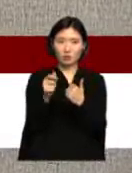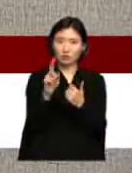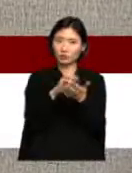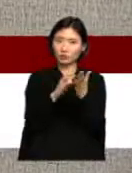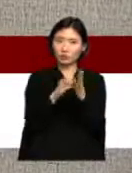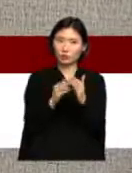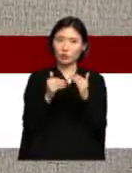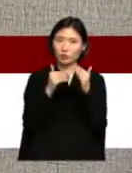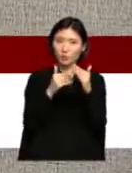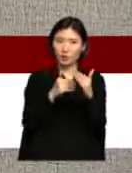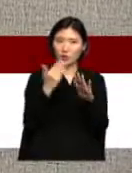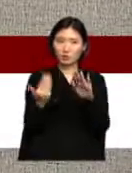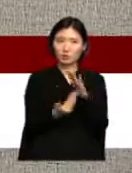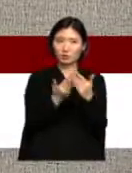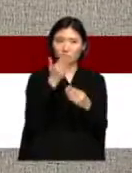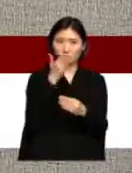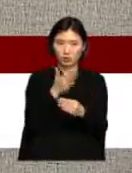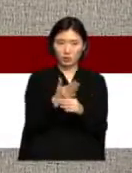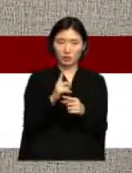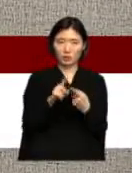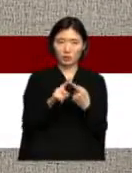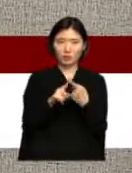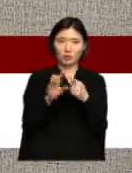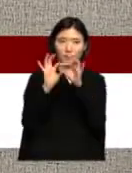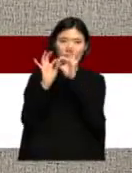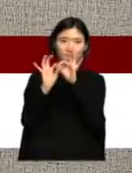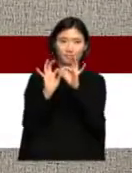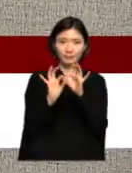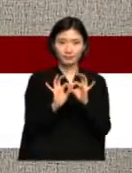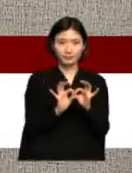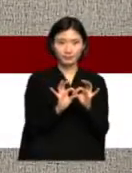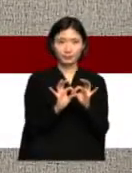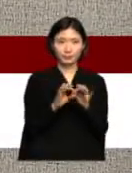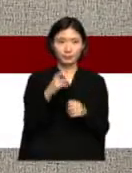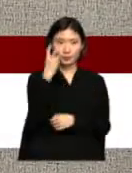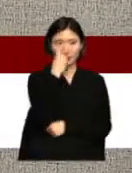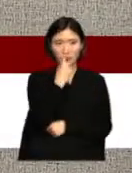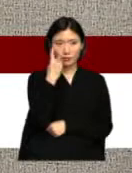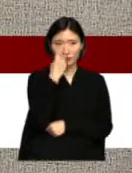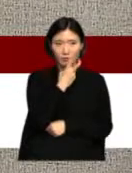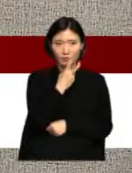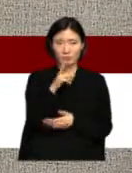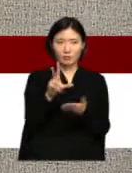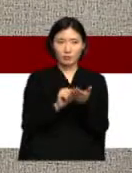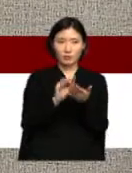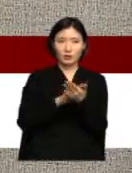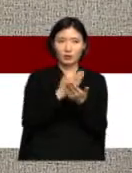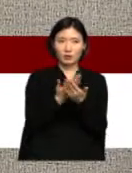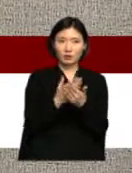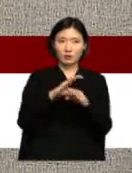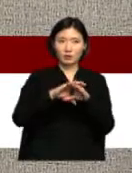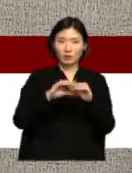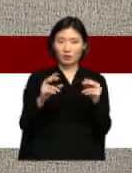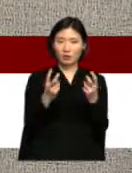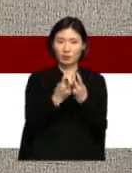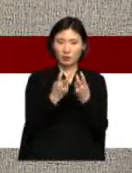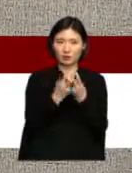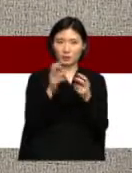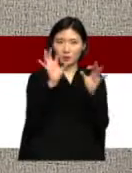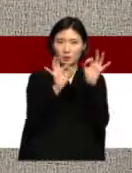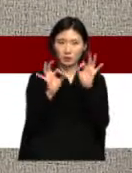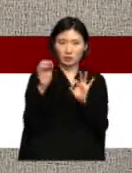얼마나 진행되고 이루어지고 있는지를 계속적으로 점검을 하고 그 문제점과 개선 대책을